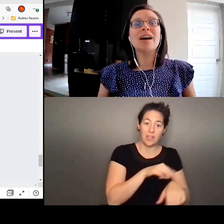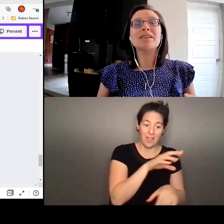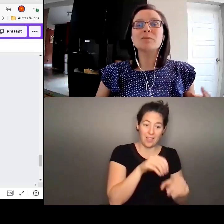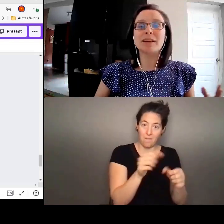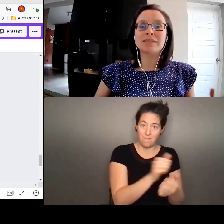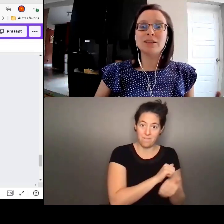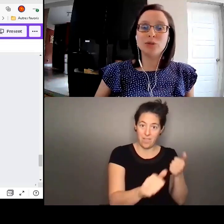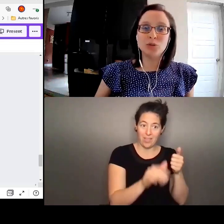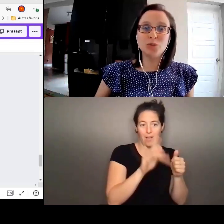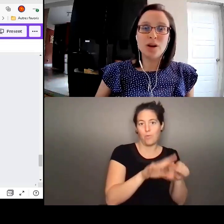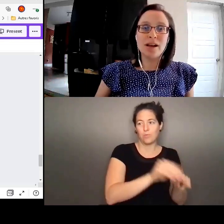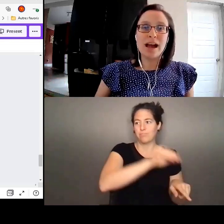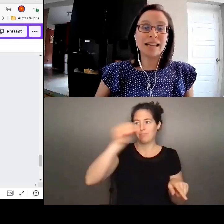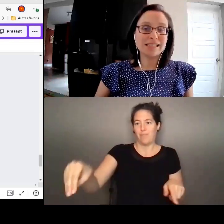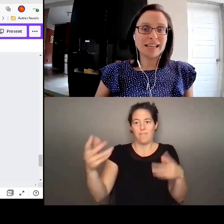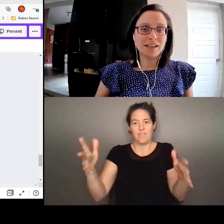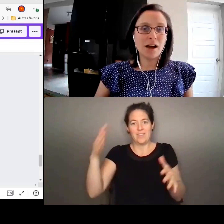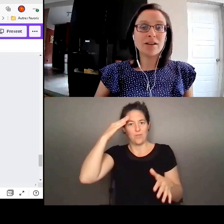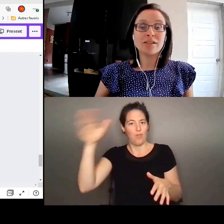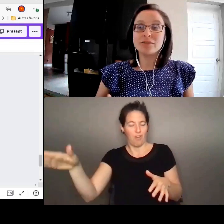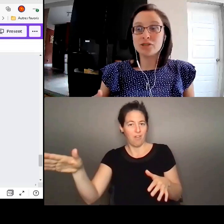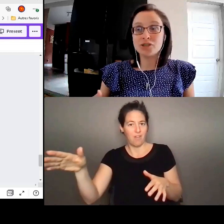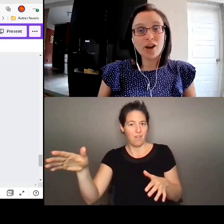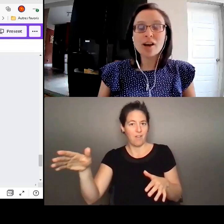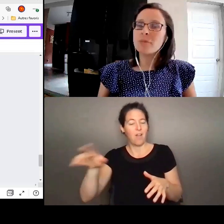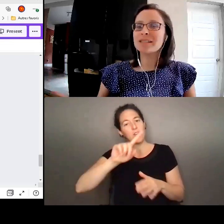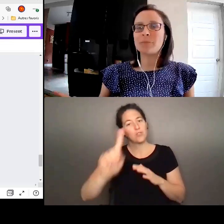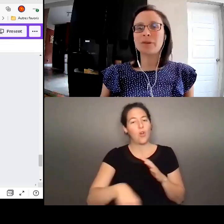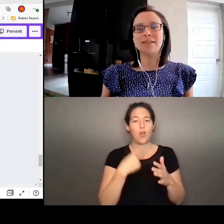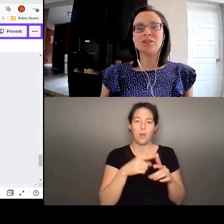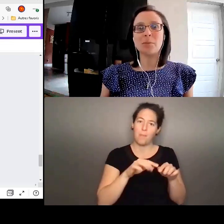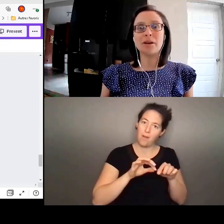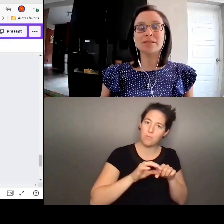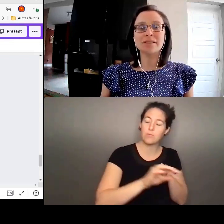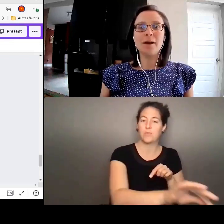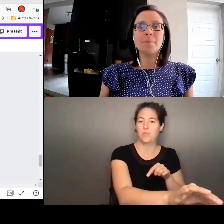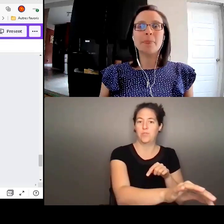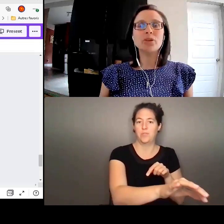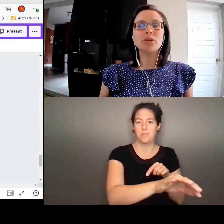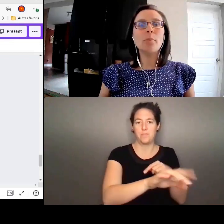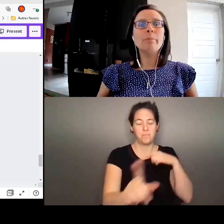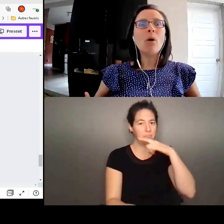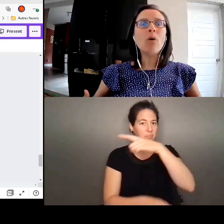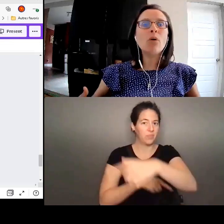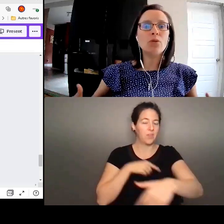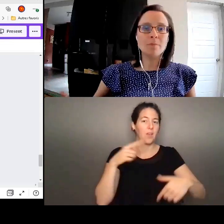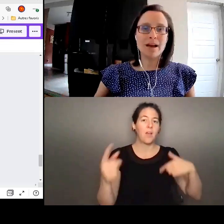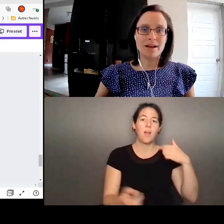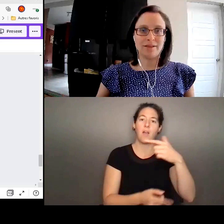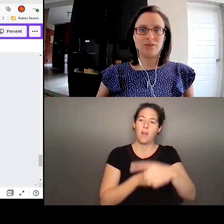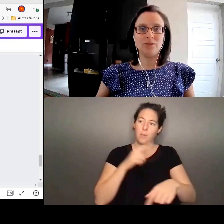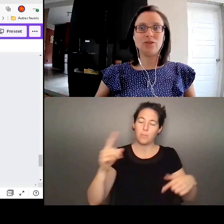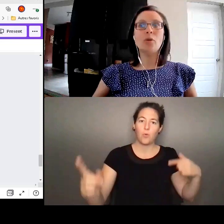j'ai transplanté le tout à l'extérieur, je recommence à planter des semences. Donc, il y a un bon